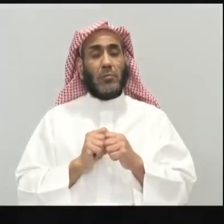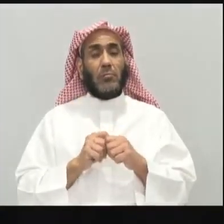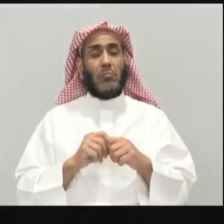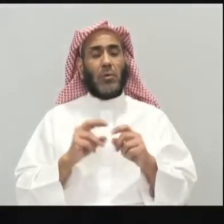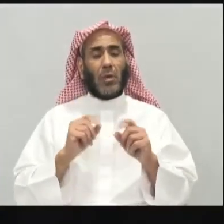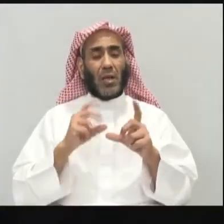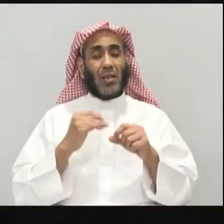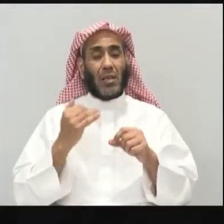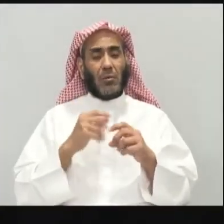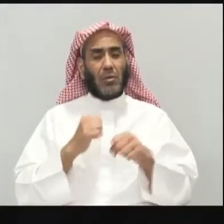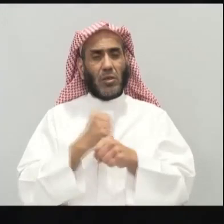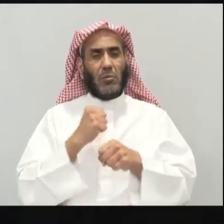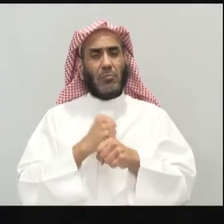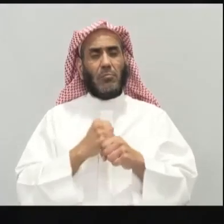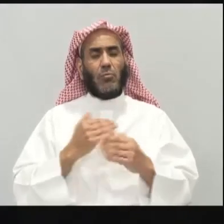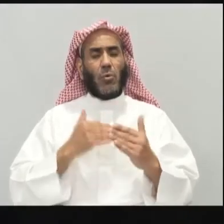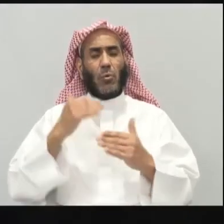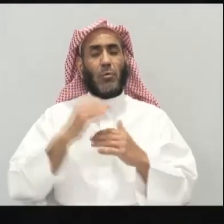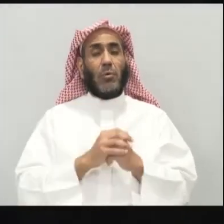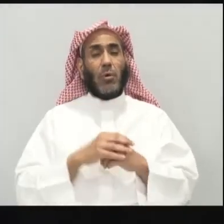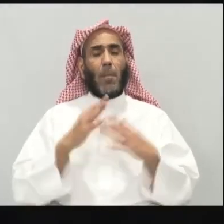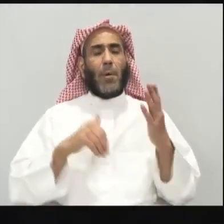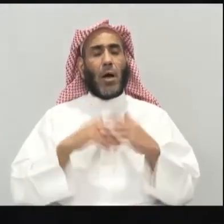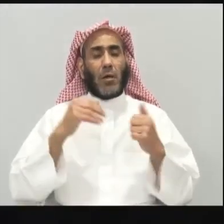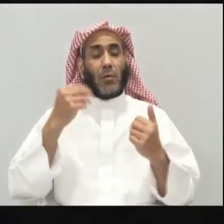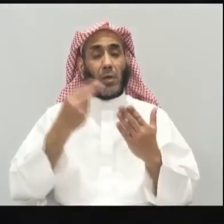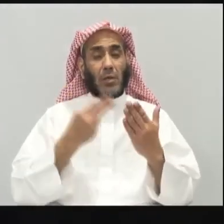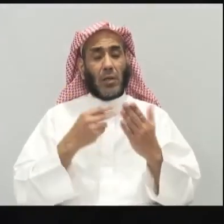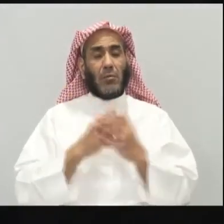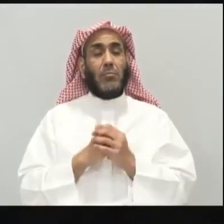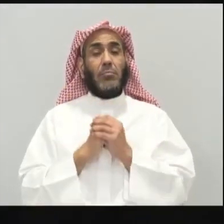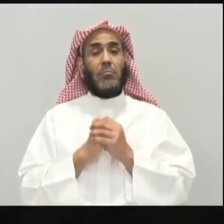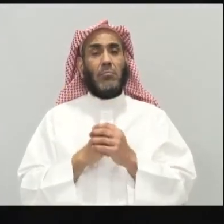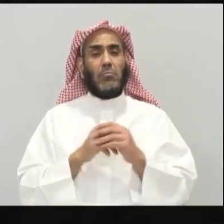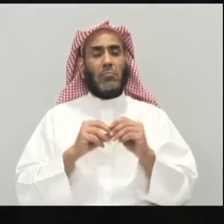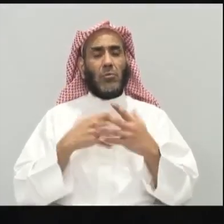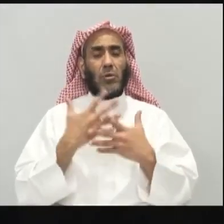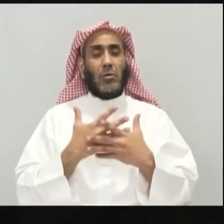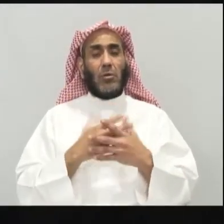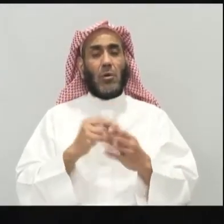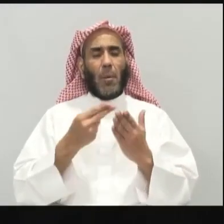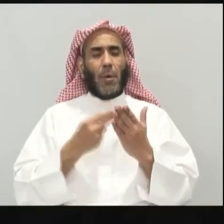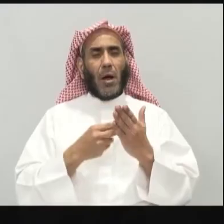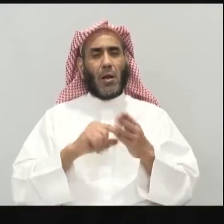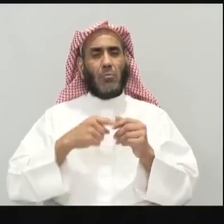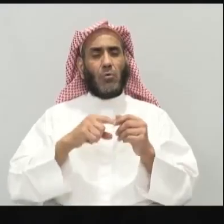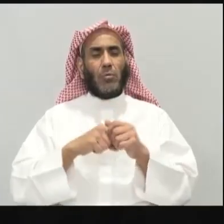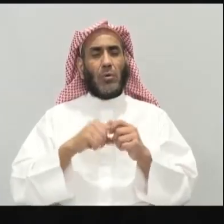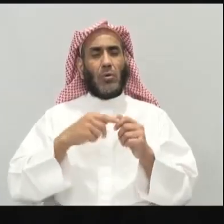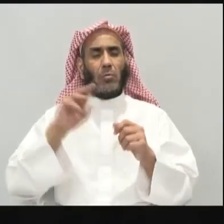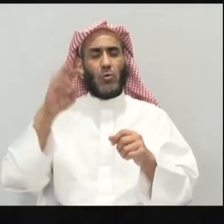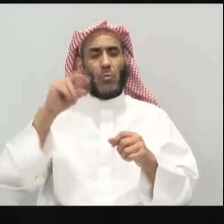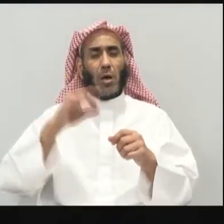الخط العربي نحاول نشتغل عليه مطور من مهاراتنا في الخط العربي نشكل بقلم الطمار